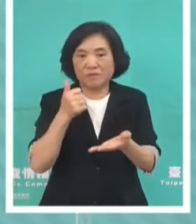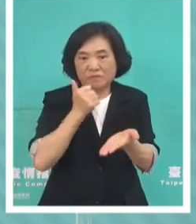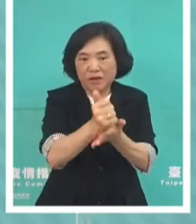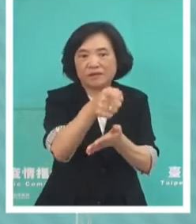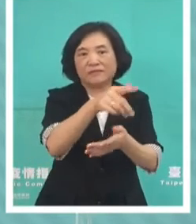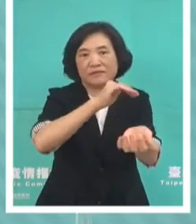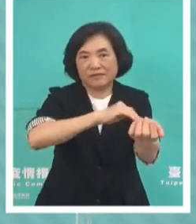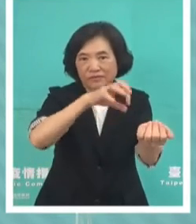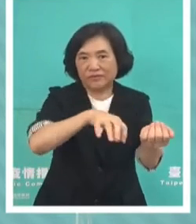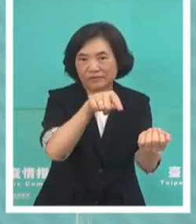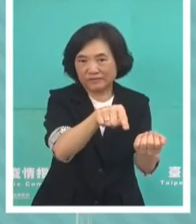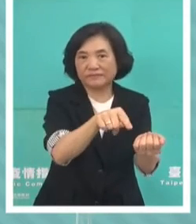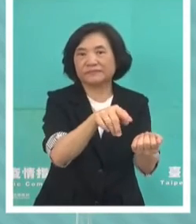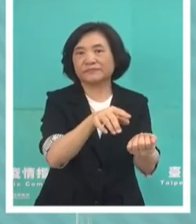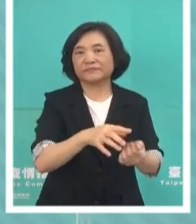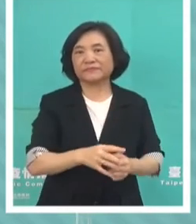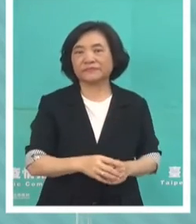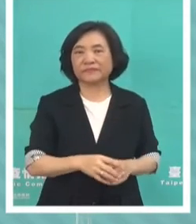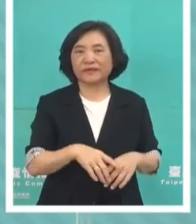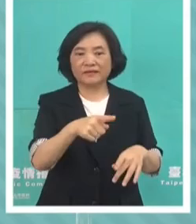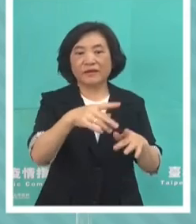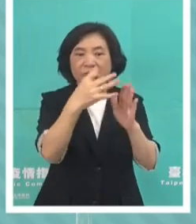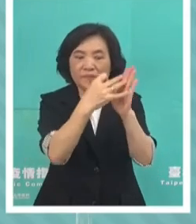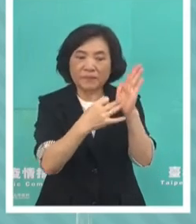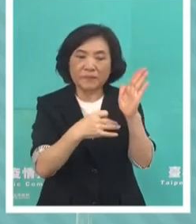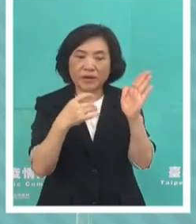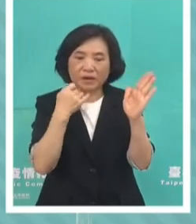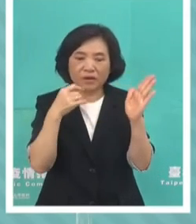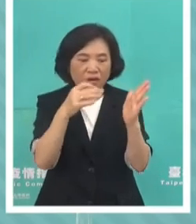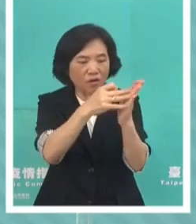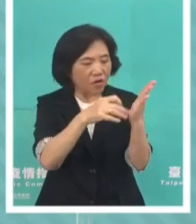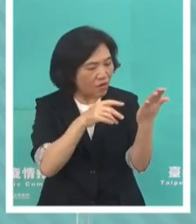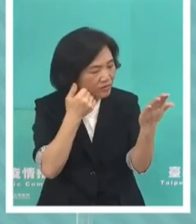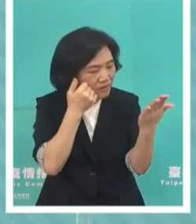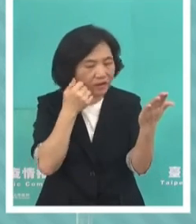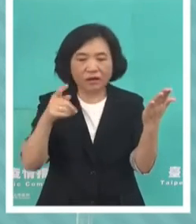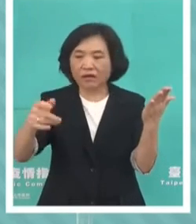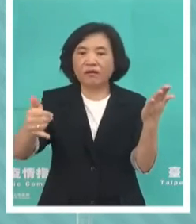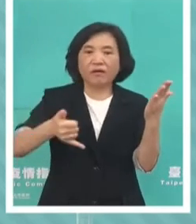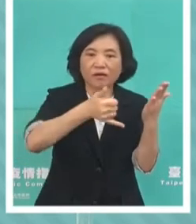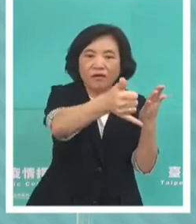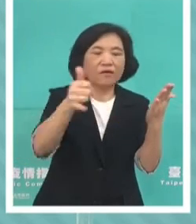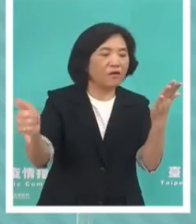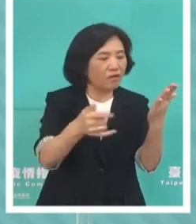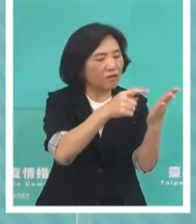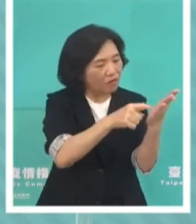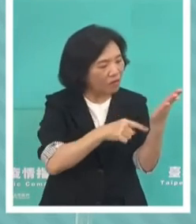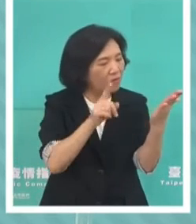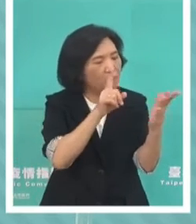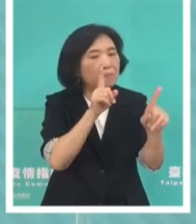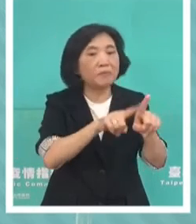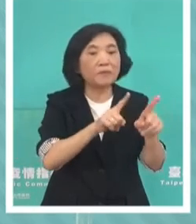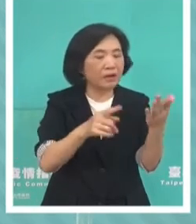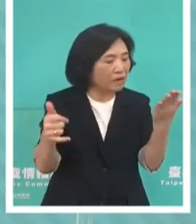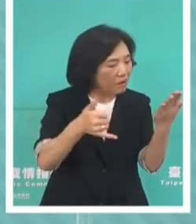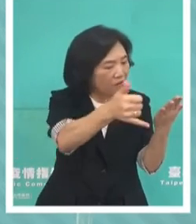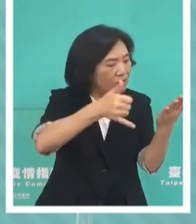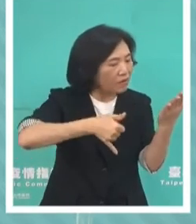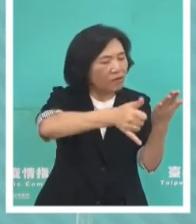去。然后让这个造册的同仁哈能够去医院做接种。那我们这边